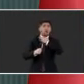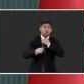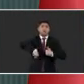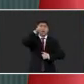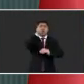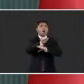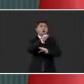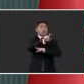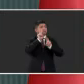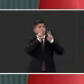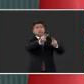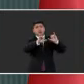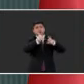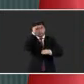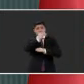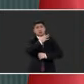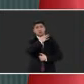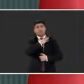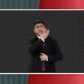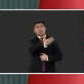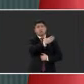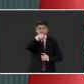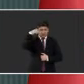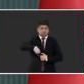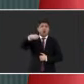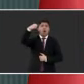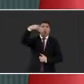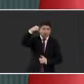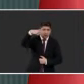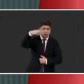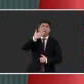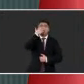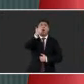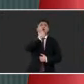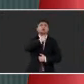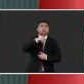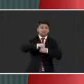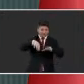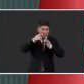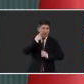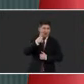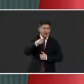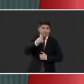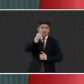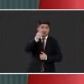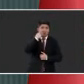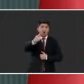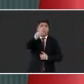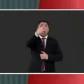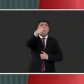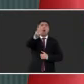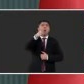hayata yansımaktadır. Şimdi elektrik ve doğalgaz fiyatlarının avro